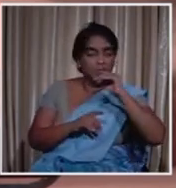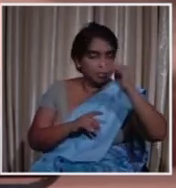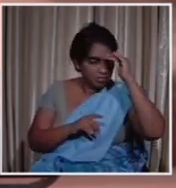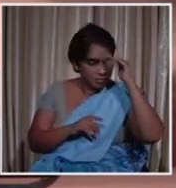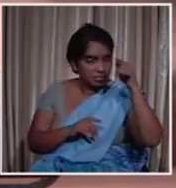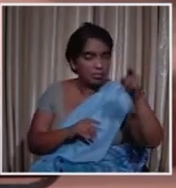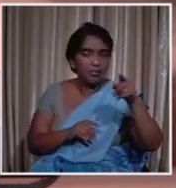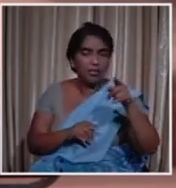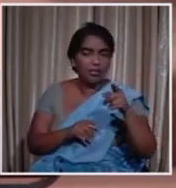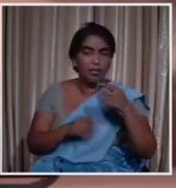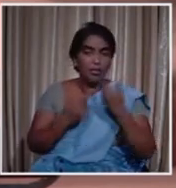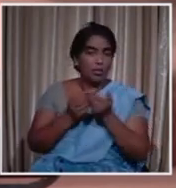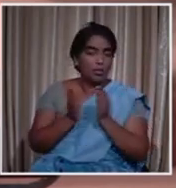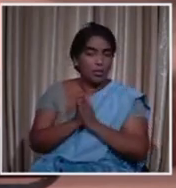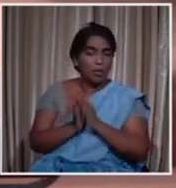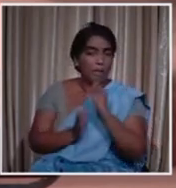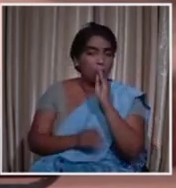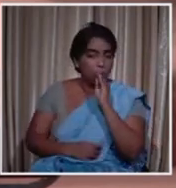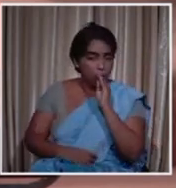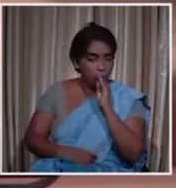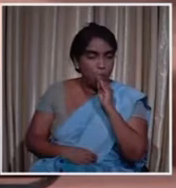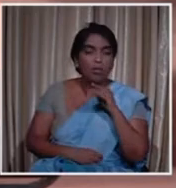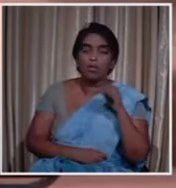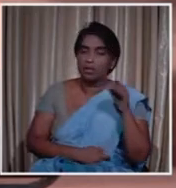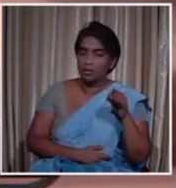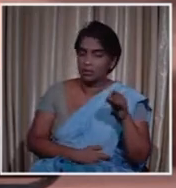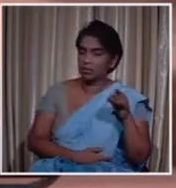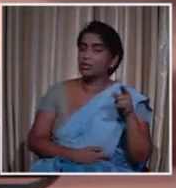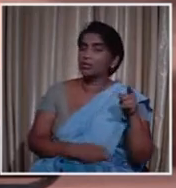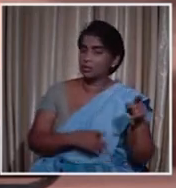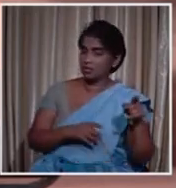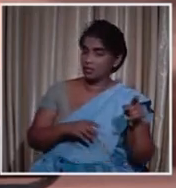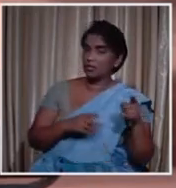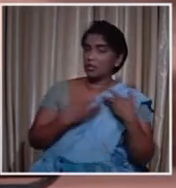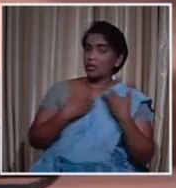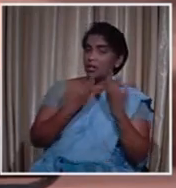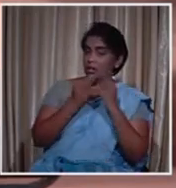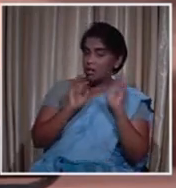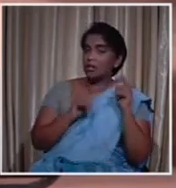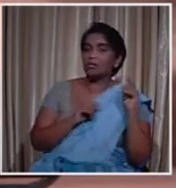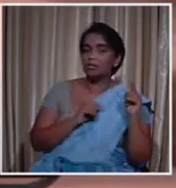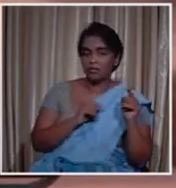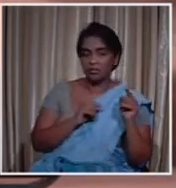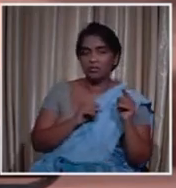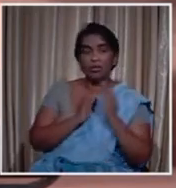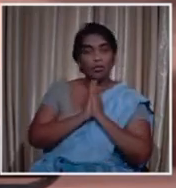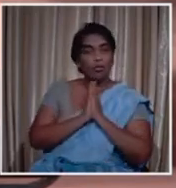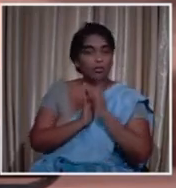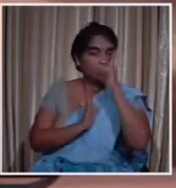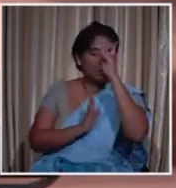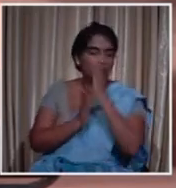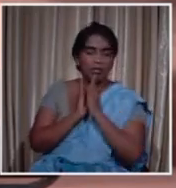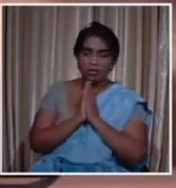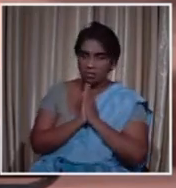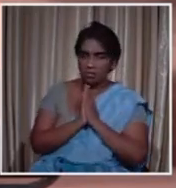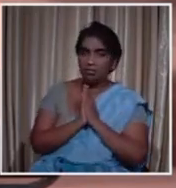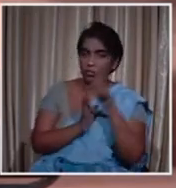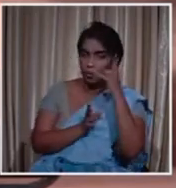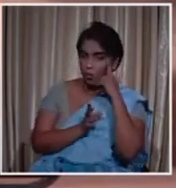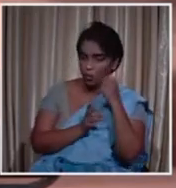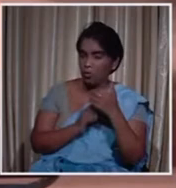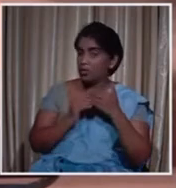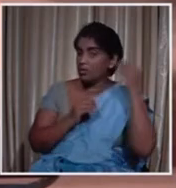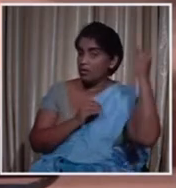செய்த பாவங்களுக்காக நரகத்துக்கு சென்றால் என்ன தண்டனை என்று பௌத்தம் தான் சொல்லுகிறது, நான் சொல்லவில்லை. பௌத்த மதத்திலே